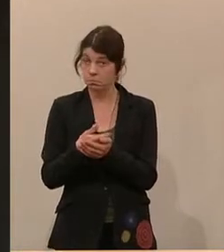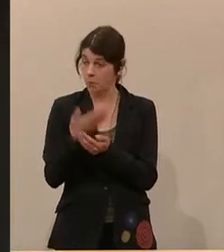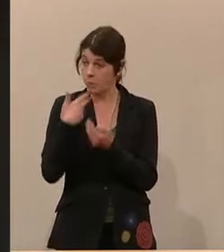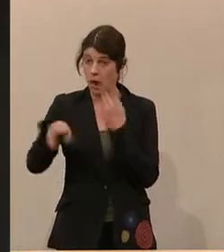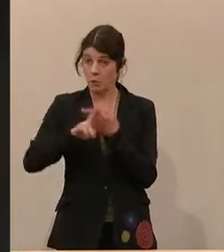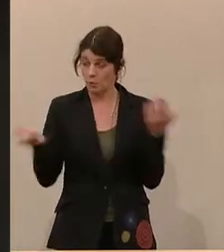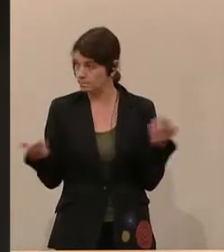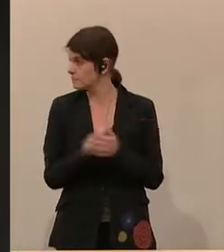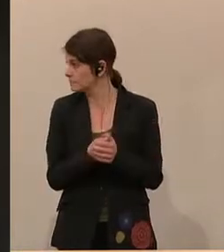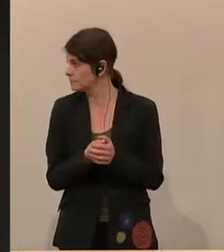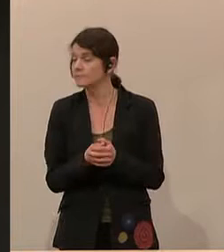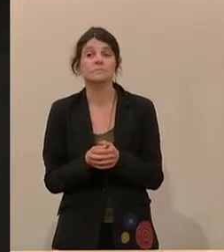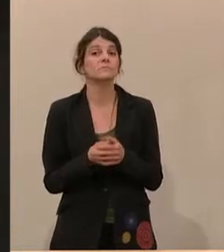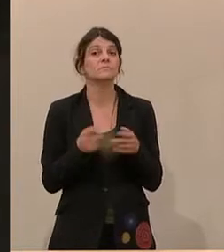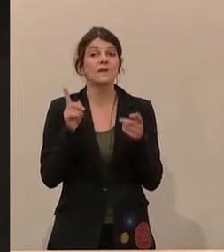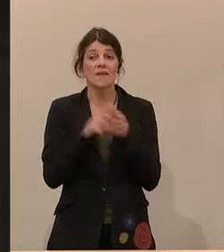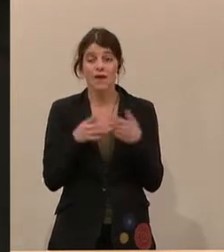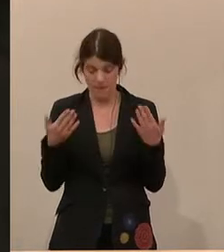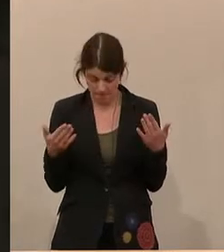beantwortet.